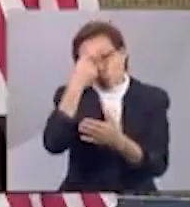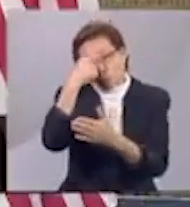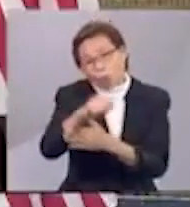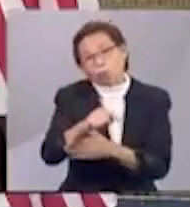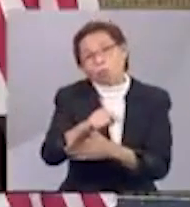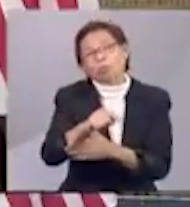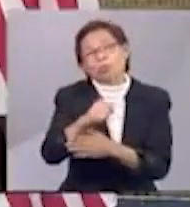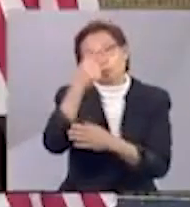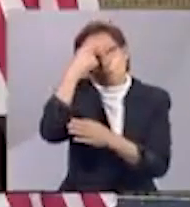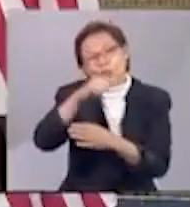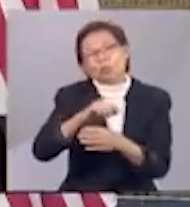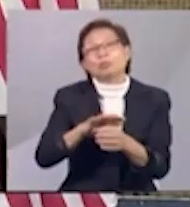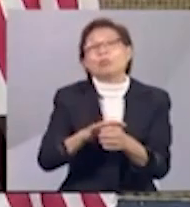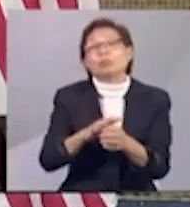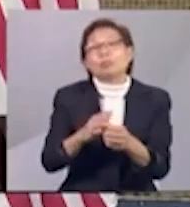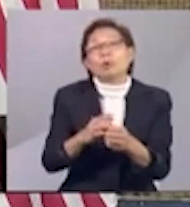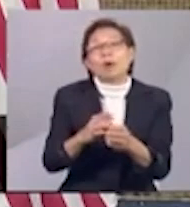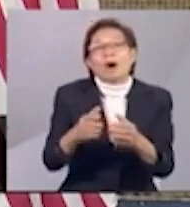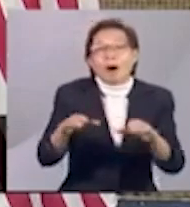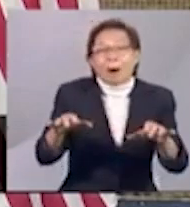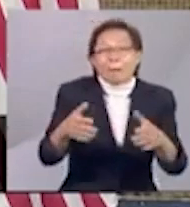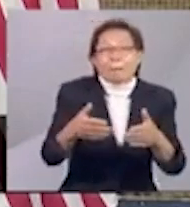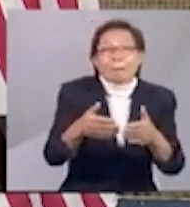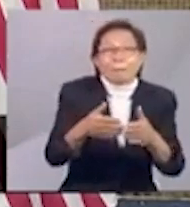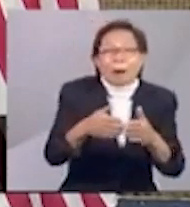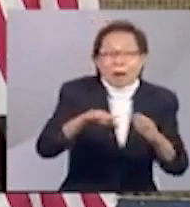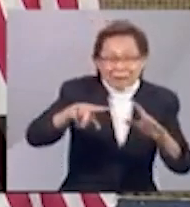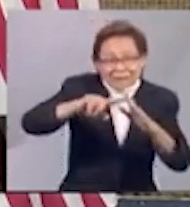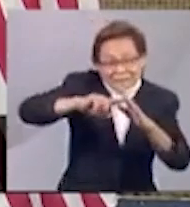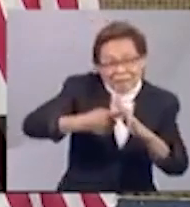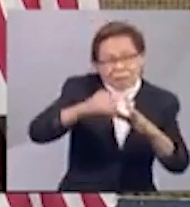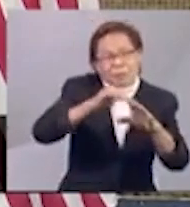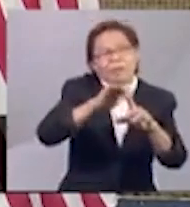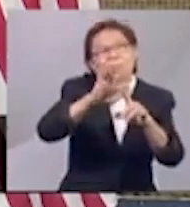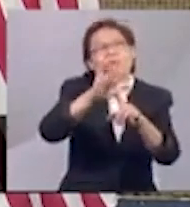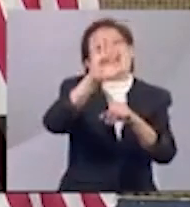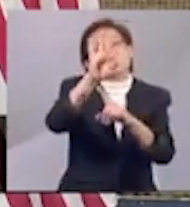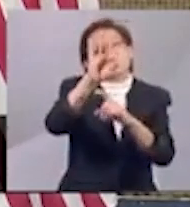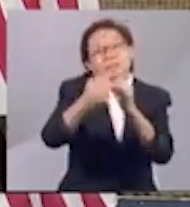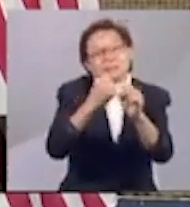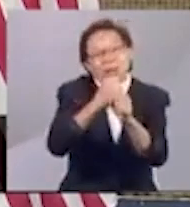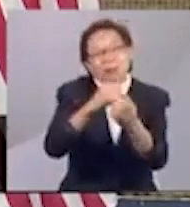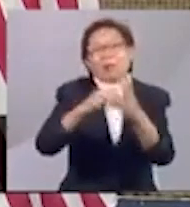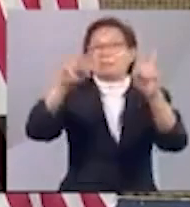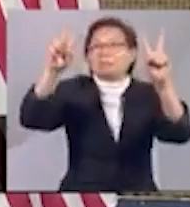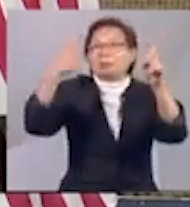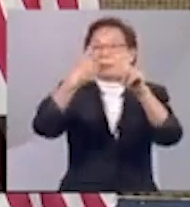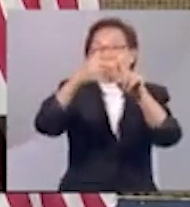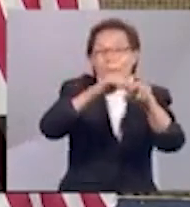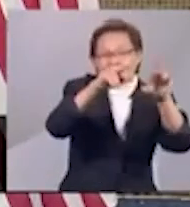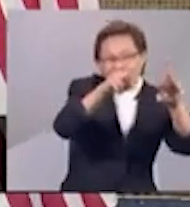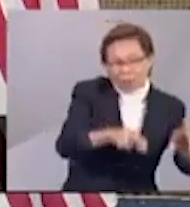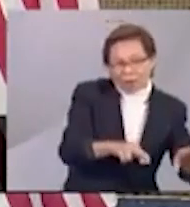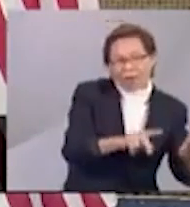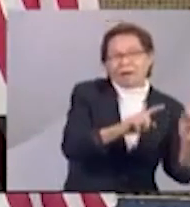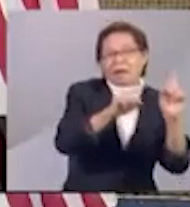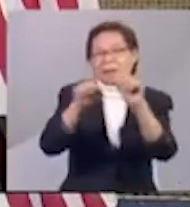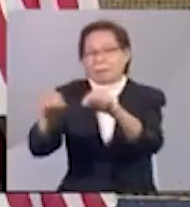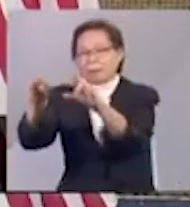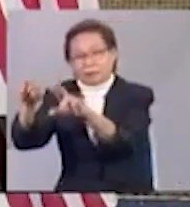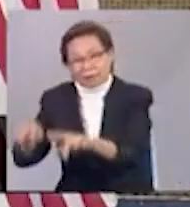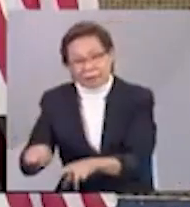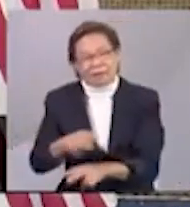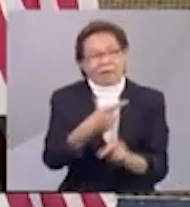permintaan tersebut yang akan dilaksanakan pada suku ke-3 tahu di dengan bertemakan daripada rakyat kepada